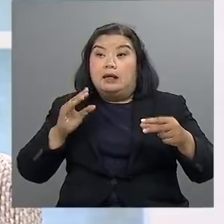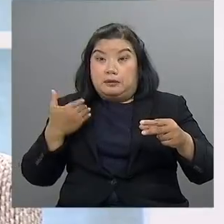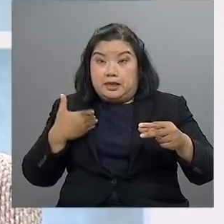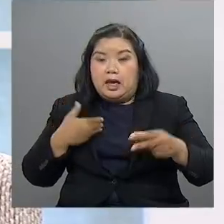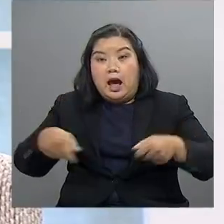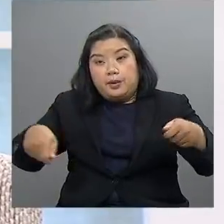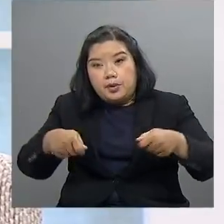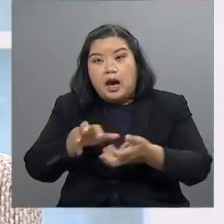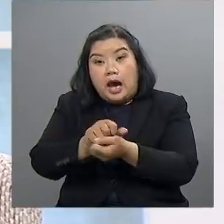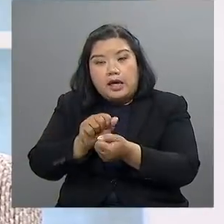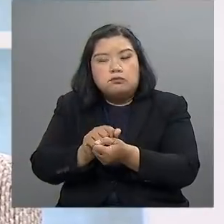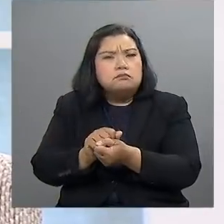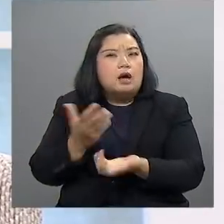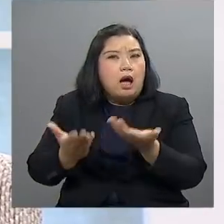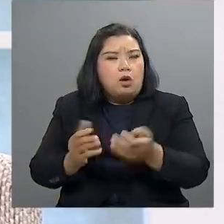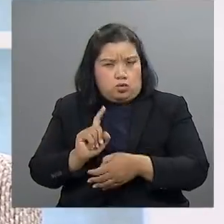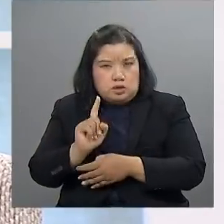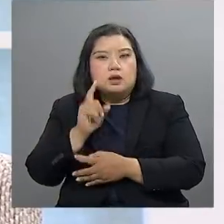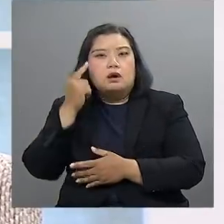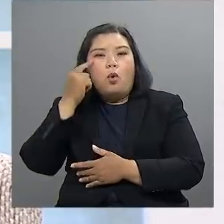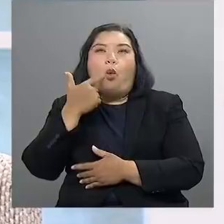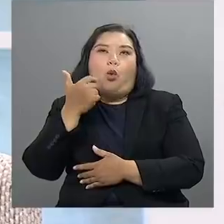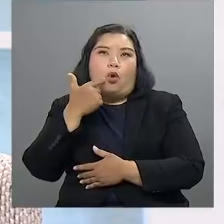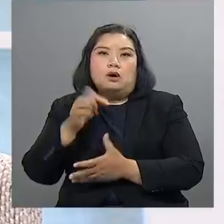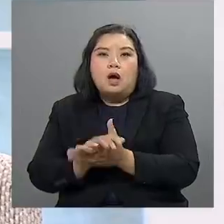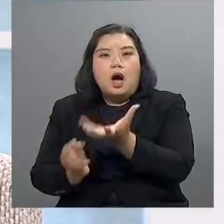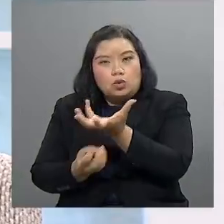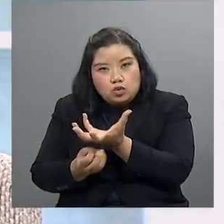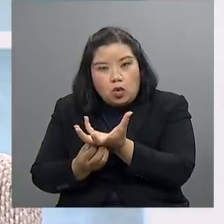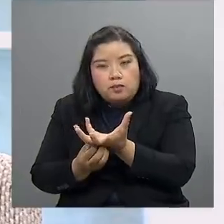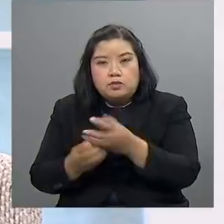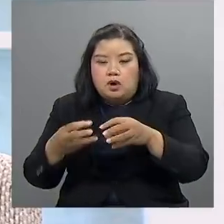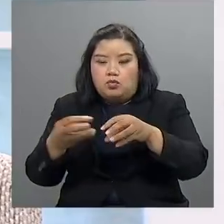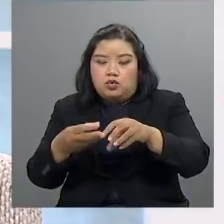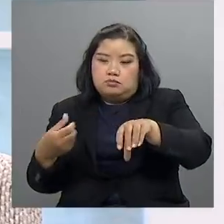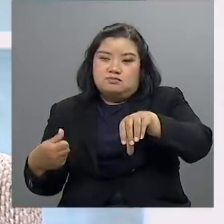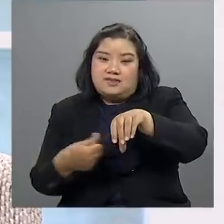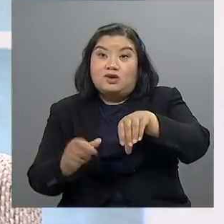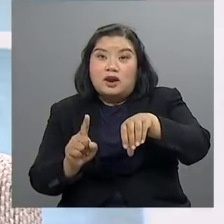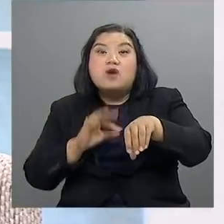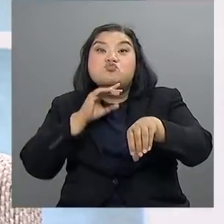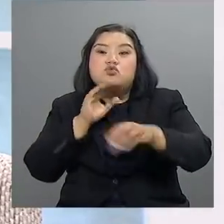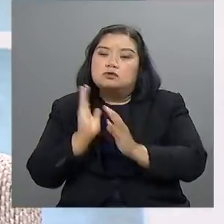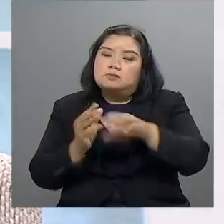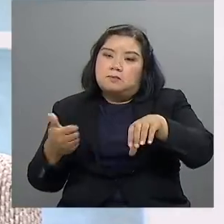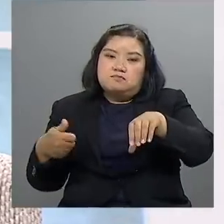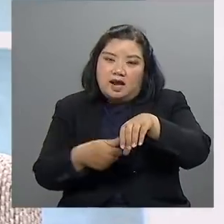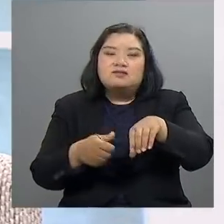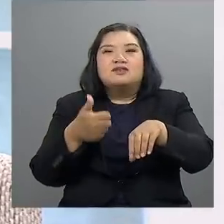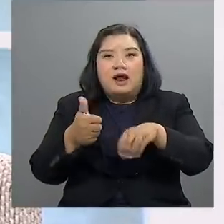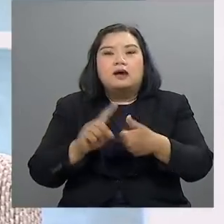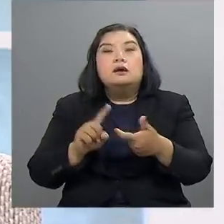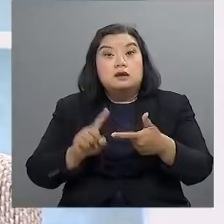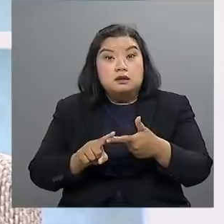ที่มันอร่อยมากอร่อยตั้งแต่เอาไปต้มแล้วก็ยัดเป็นหมูสับแล้วนะฮะหรือว่าถ้าเกิดว่าเป็นก๋วยเตี๋ยวไก่แล้วใส่มะระก็อ